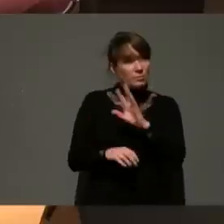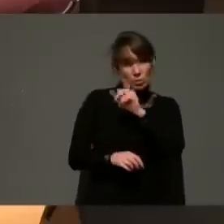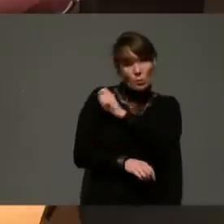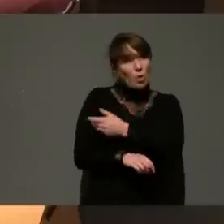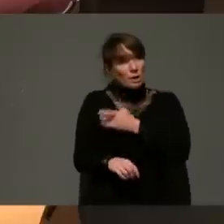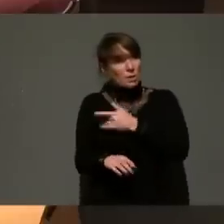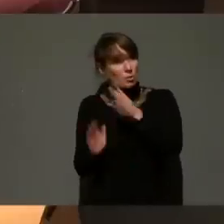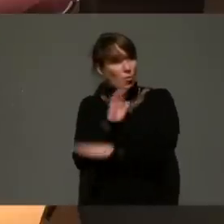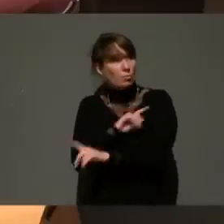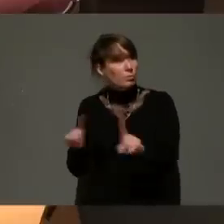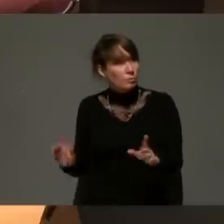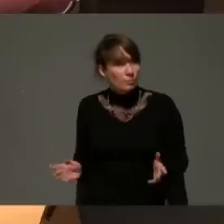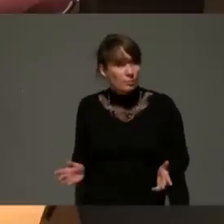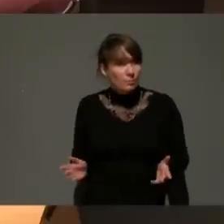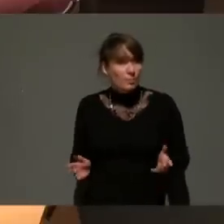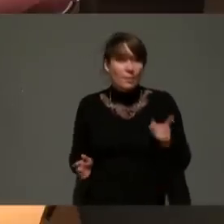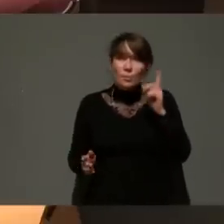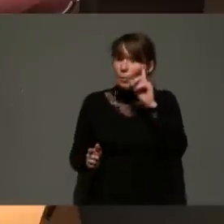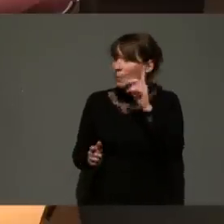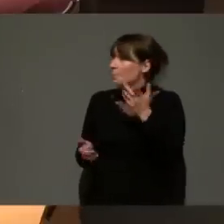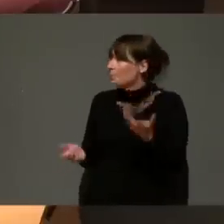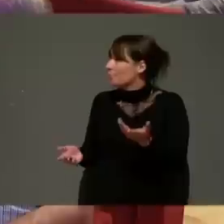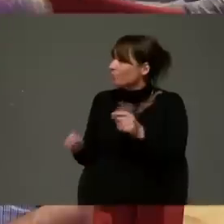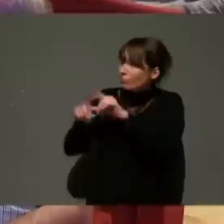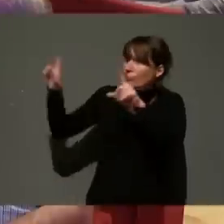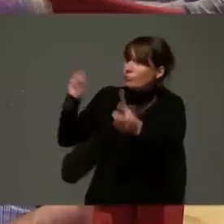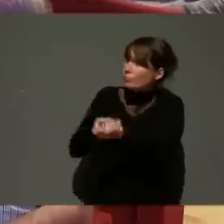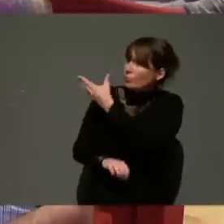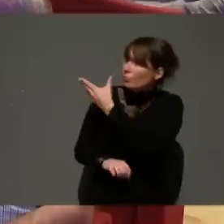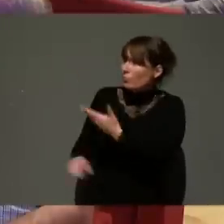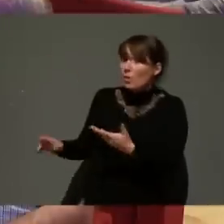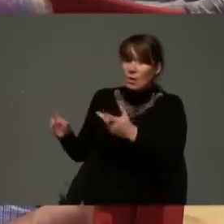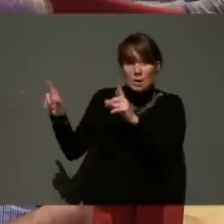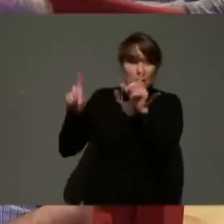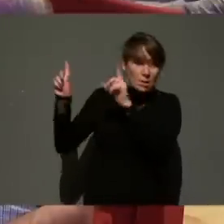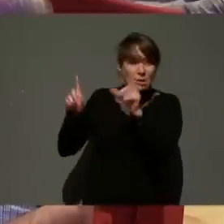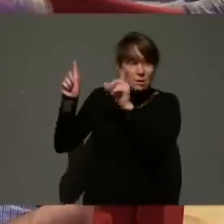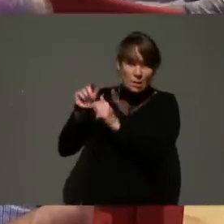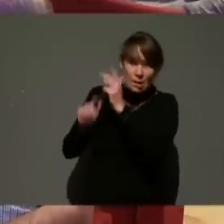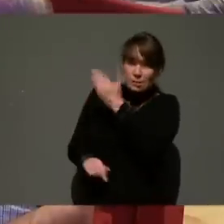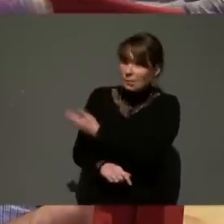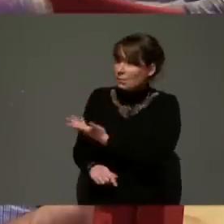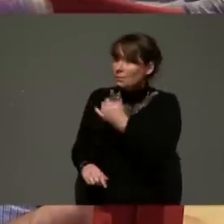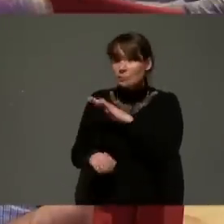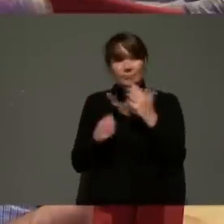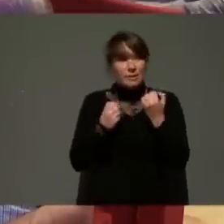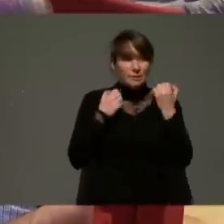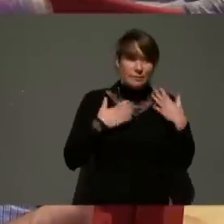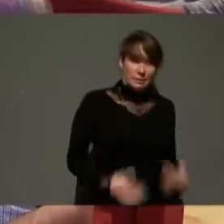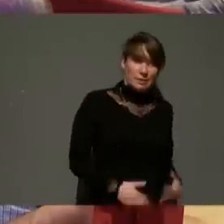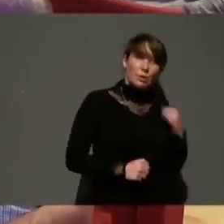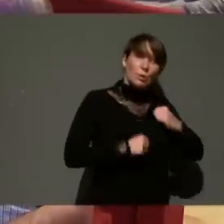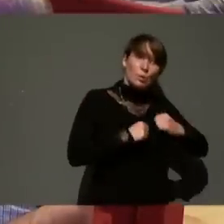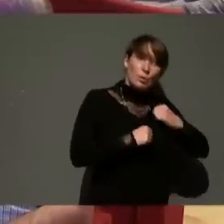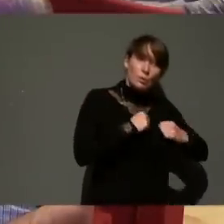loin s'en faut. Puisque en fait, comme vous l'avez vu sur la diapo, mais c'est vrai qu'il y en avait peut-être beaucoup, activité physique d'endurance